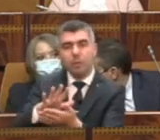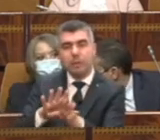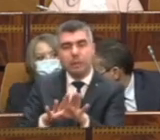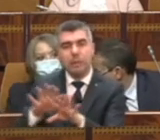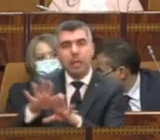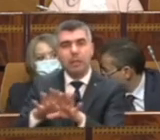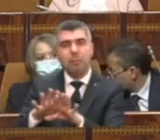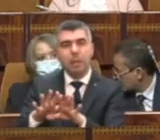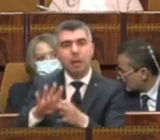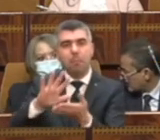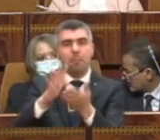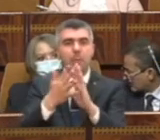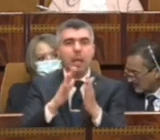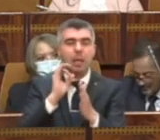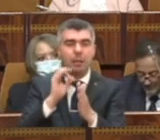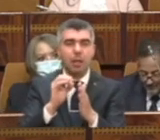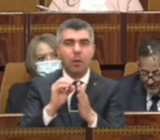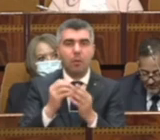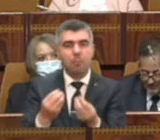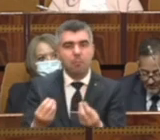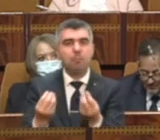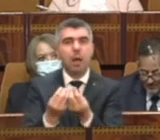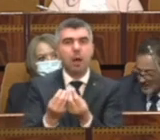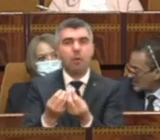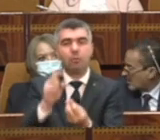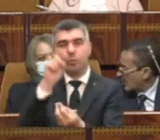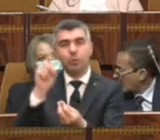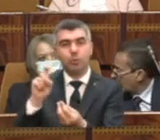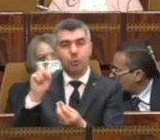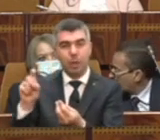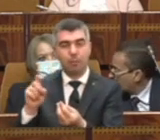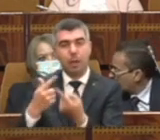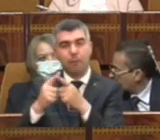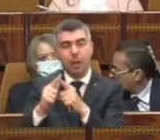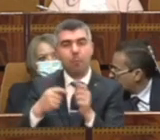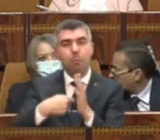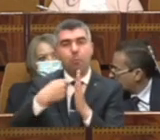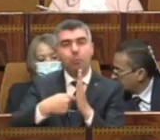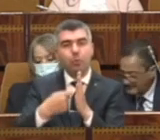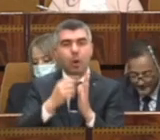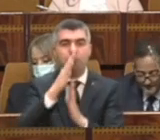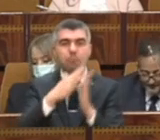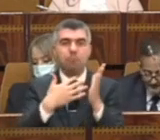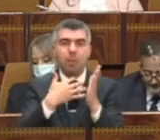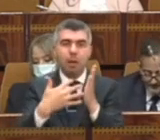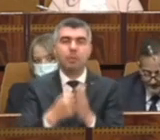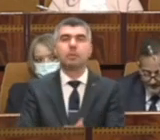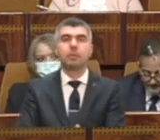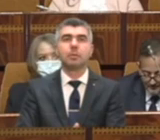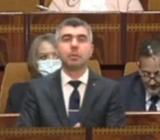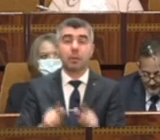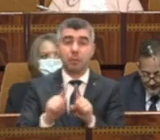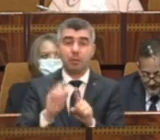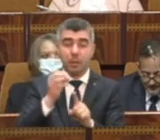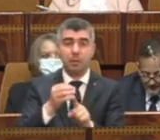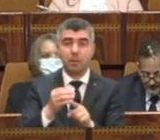ومصاحبة الجماعات الترابية ومجموعة الجماعات من أجل تنزيل المشاريع المبرمجة في هذا المجال، اتخاذ وزارتكن بشراكة مع